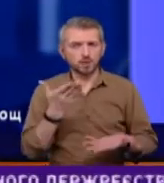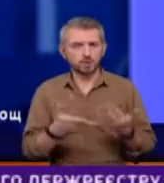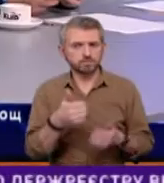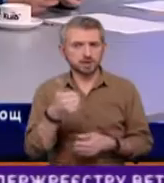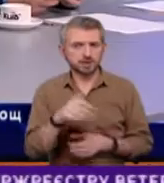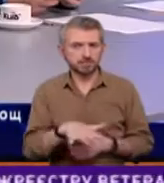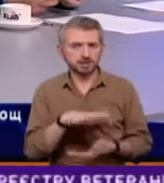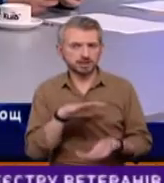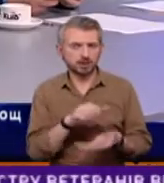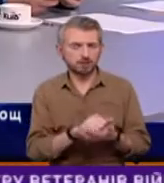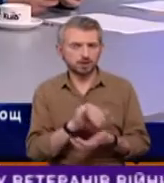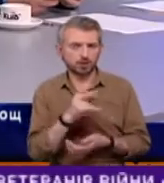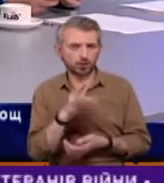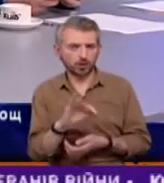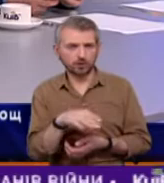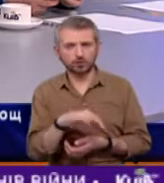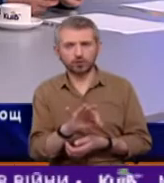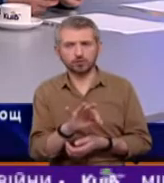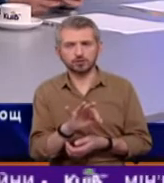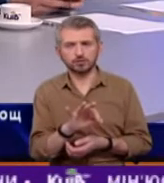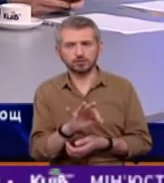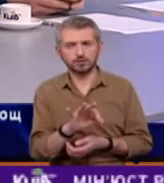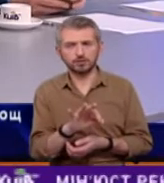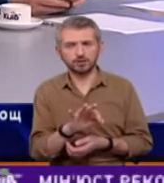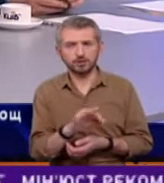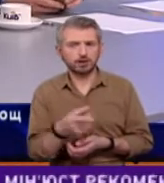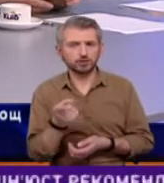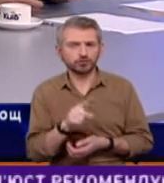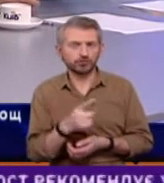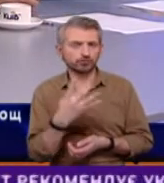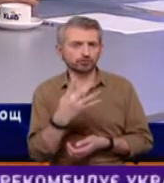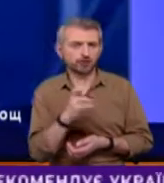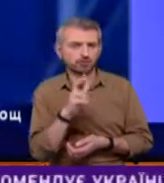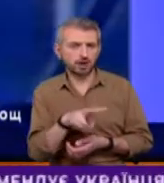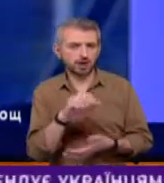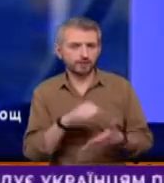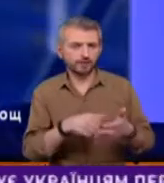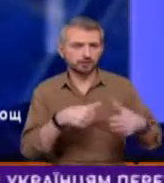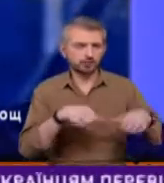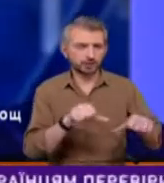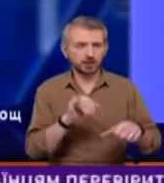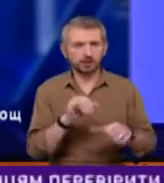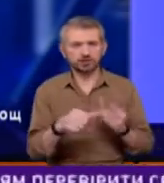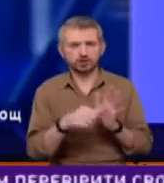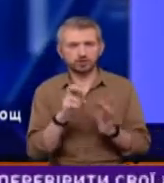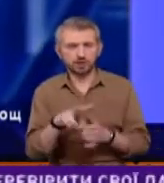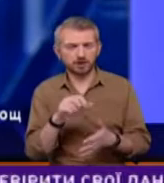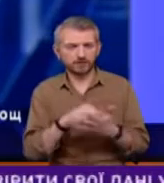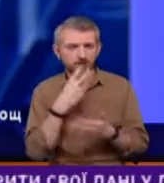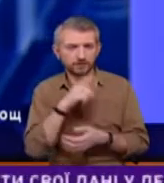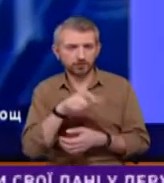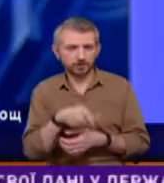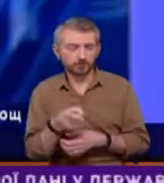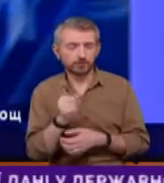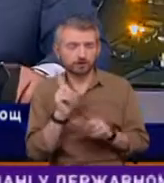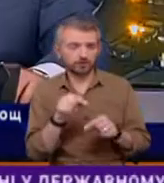перше місце займе Юко, то власне, тоді 4 бали від журі і 6 балів від глядачів, то